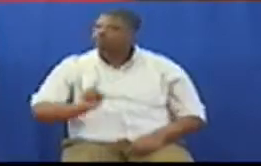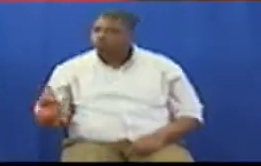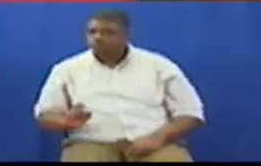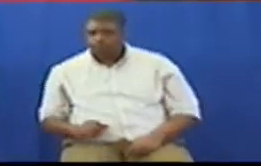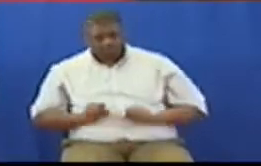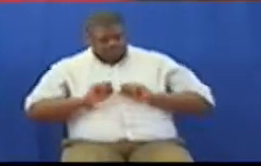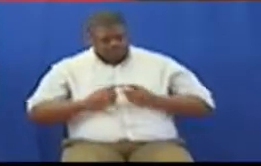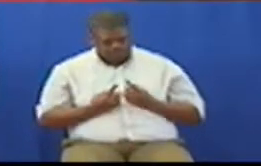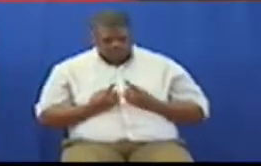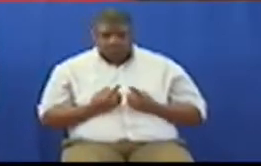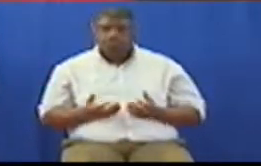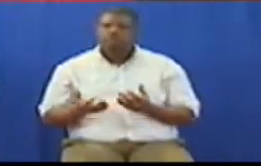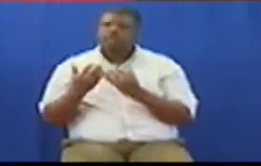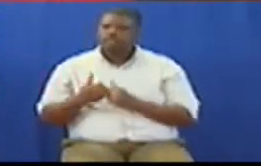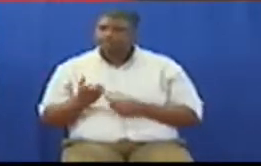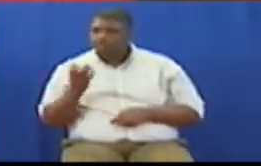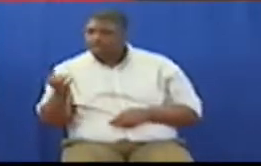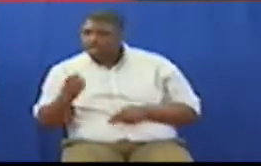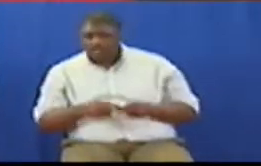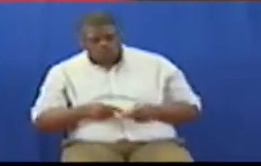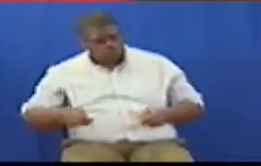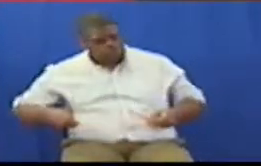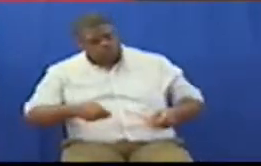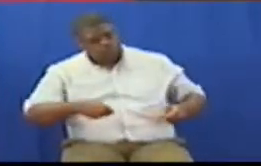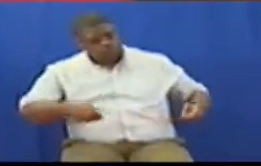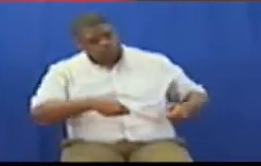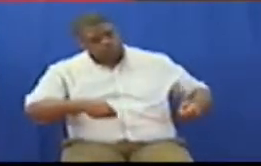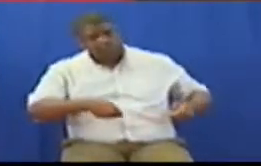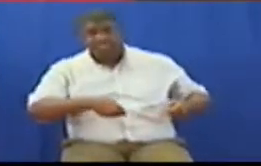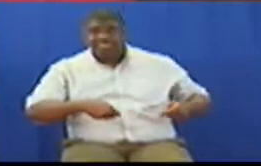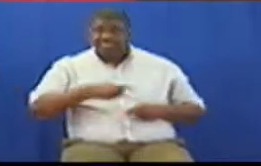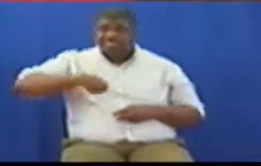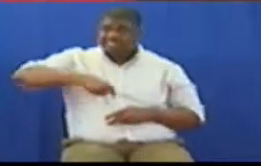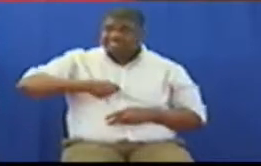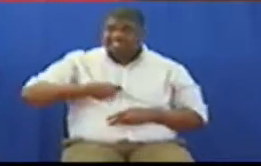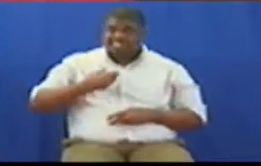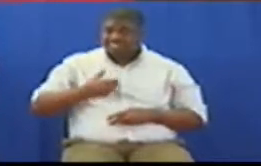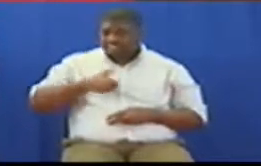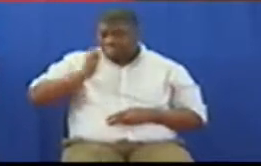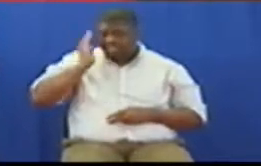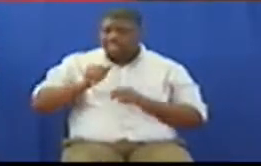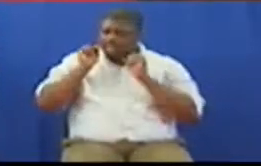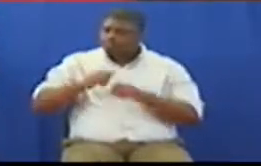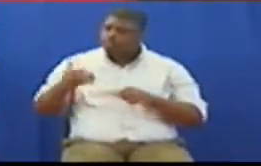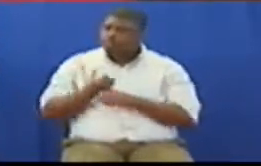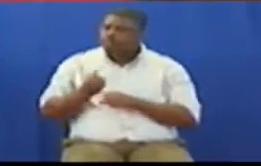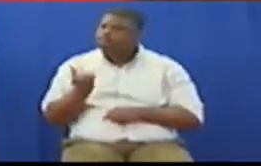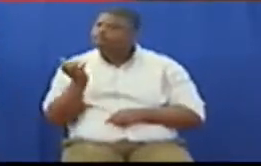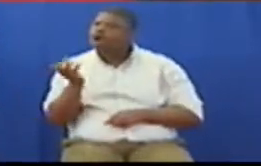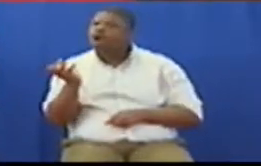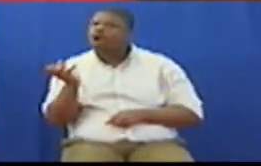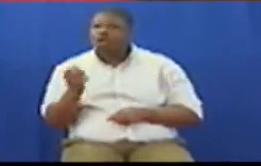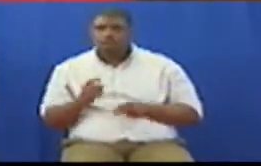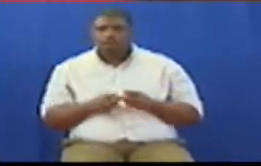lakini unahitaji mkaa, unahitaji kuni. Sasa hii sisi kama serikali ni lazima watu wapate mkaa, wawe nao karibu, watu wawe na